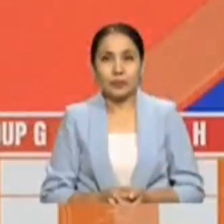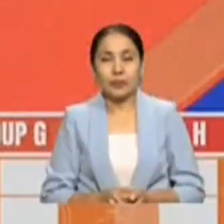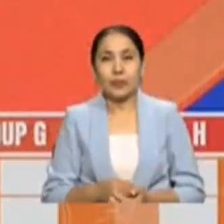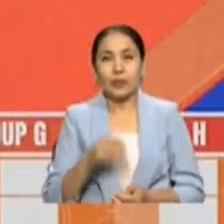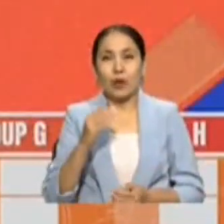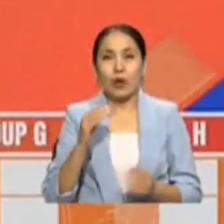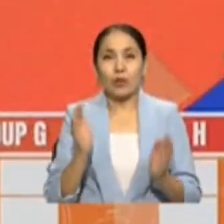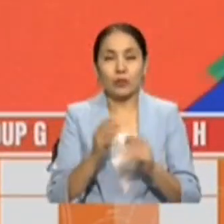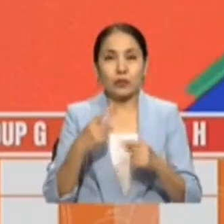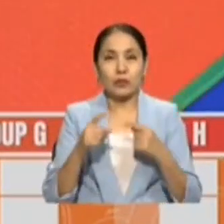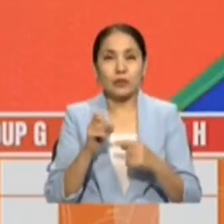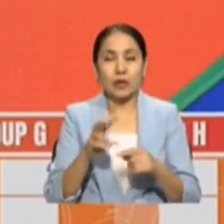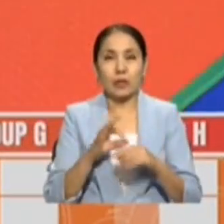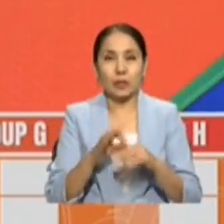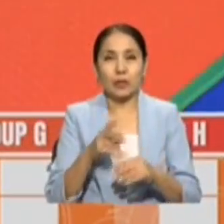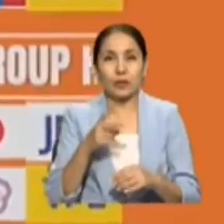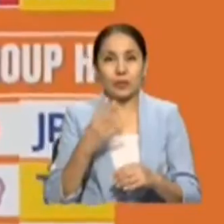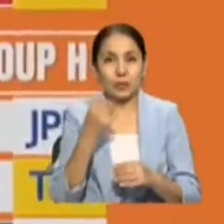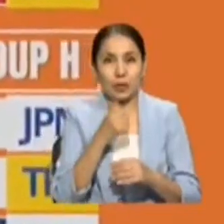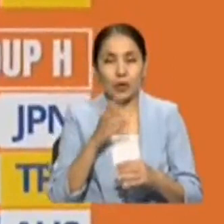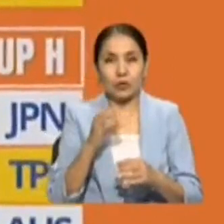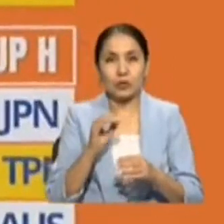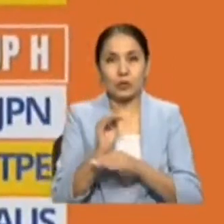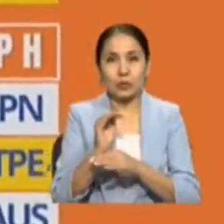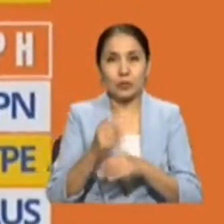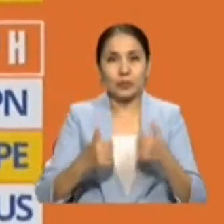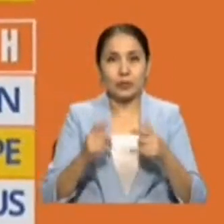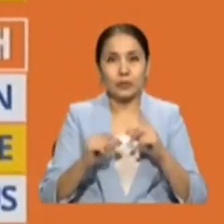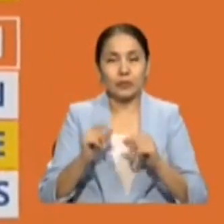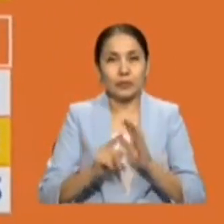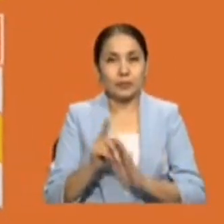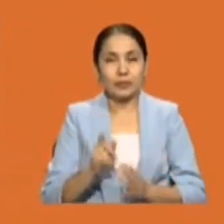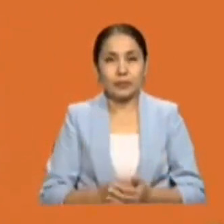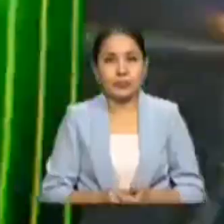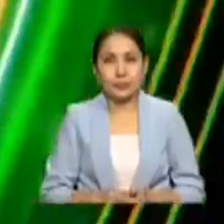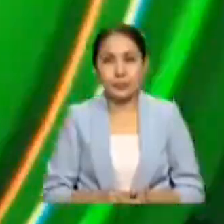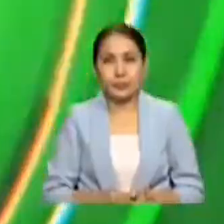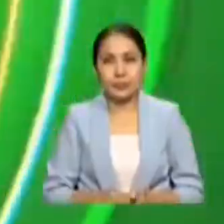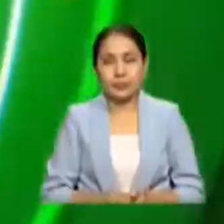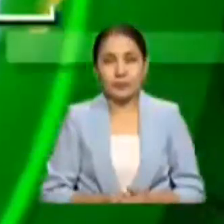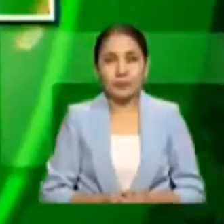bo'yicha 2024-yilgi Osiyo Kubogi saralash bahslariga qur'a tashlandi.